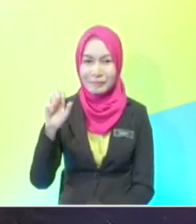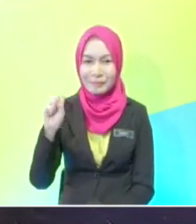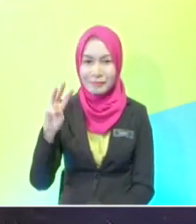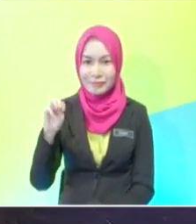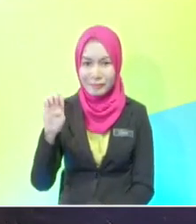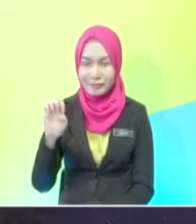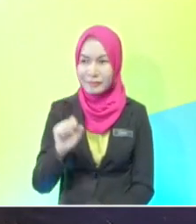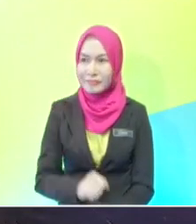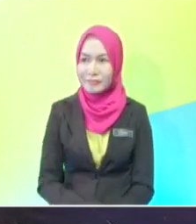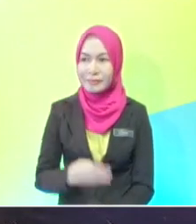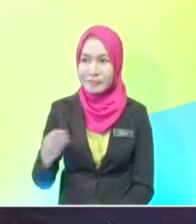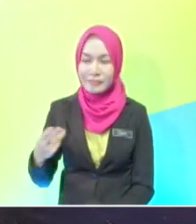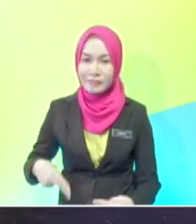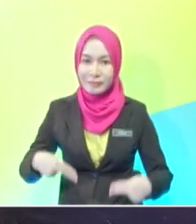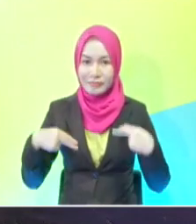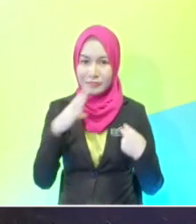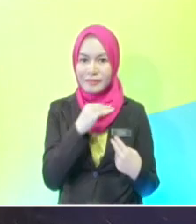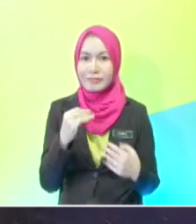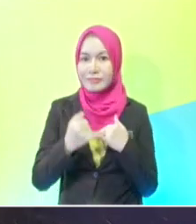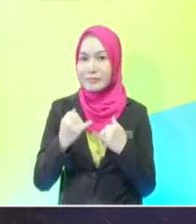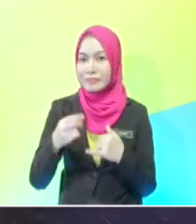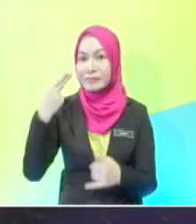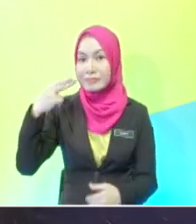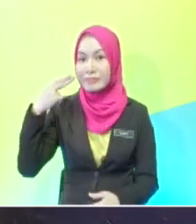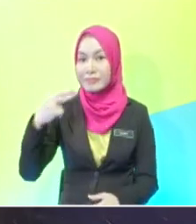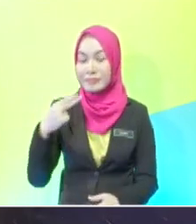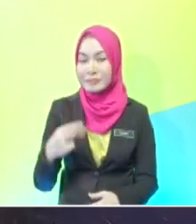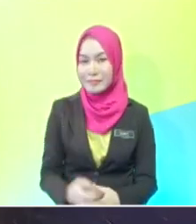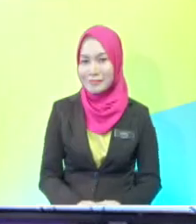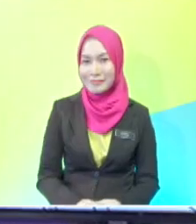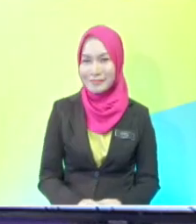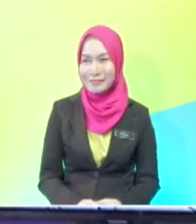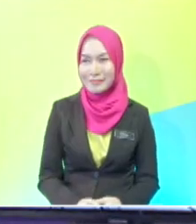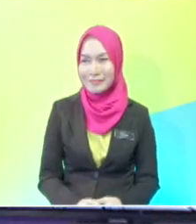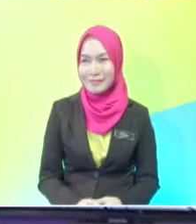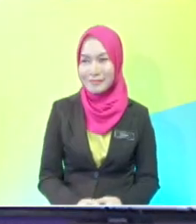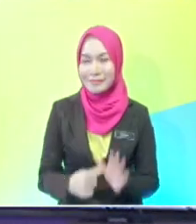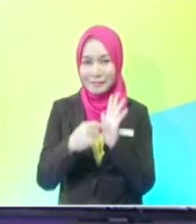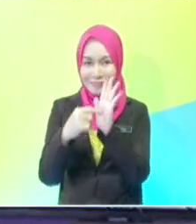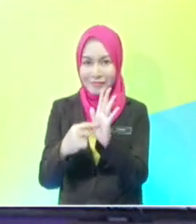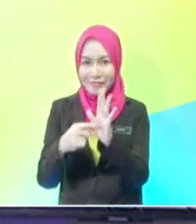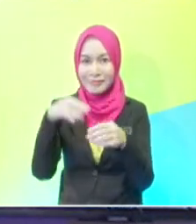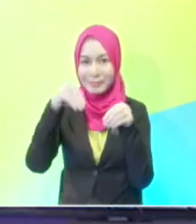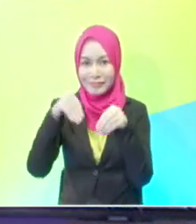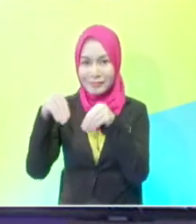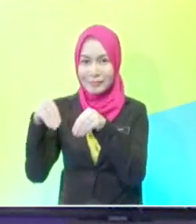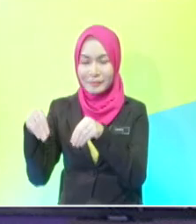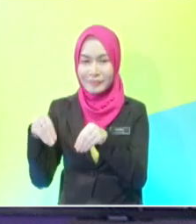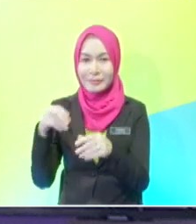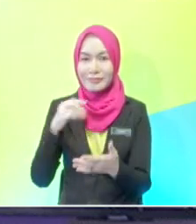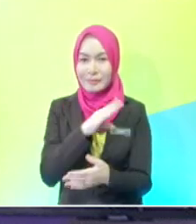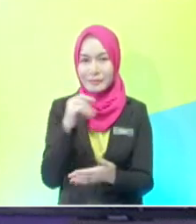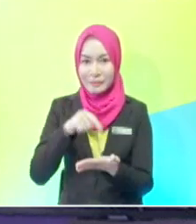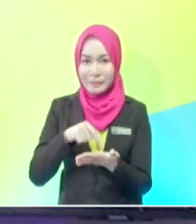hijau melambangkan tumbuh-tumbuhan jadi ah ini adalah activity proses meningkatkan